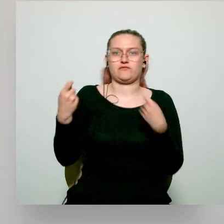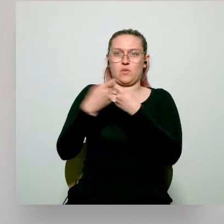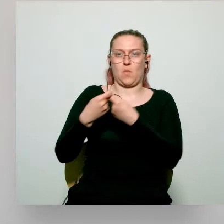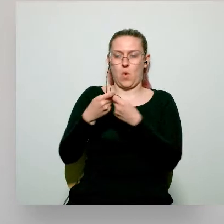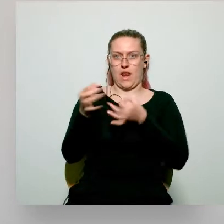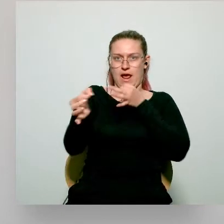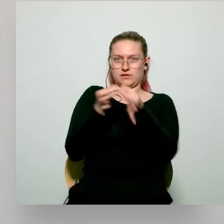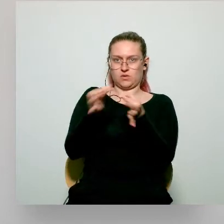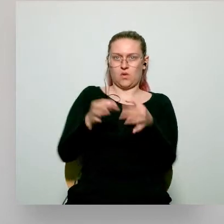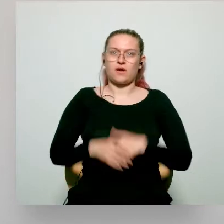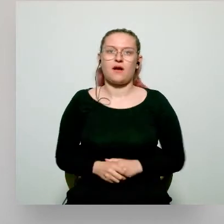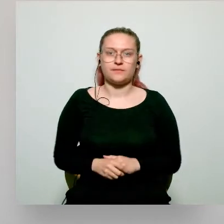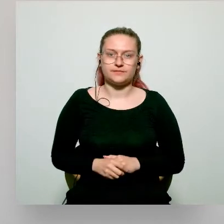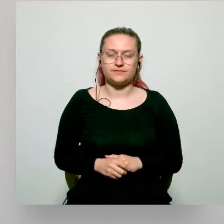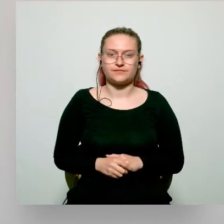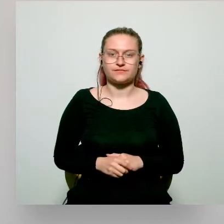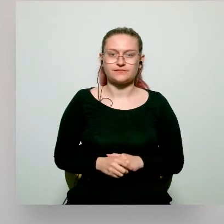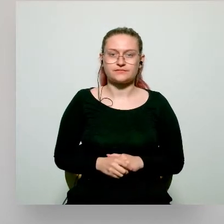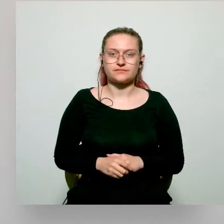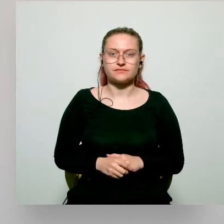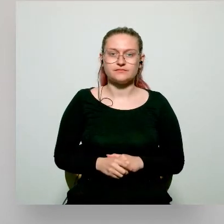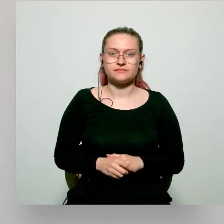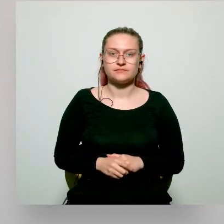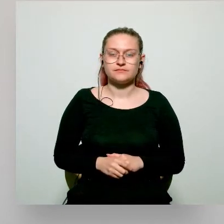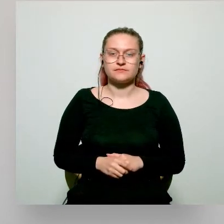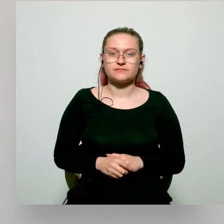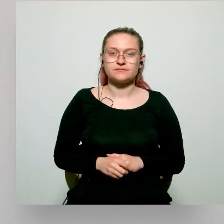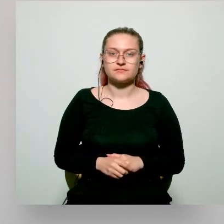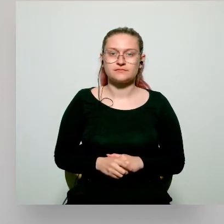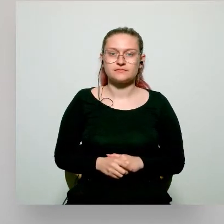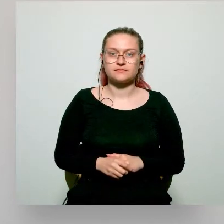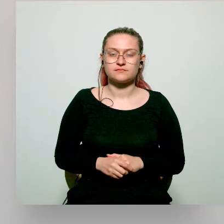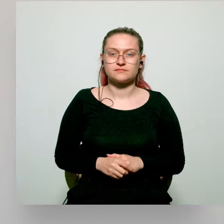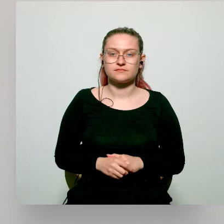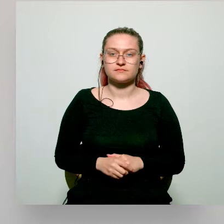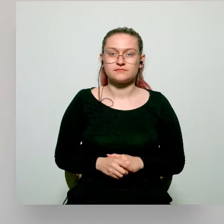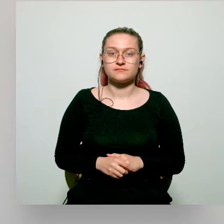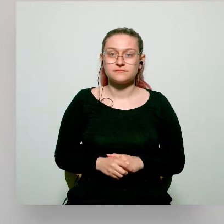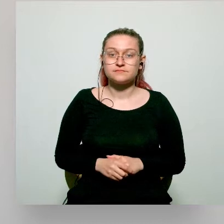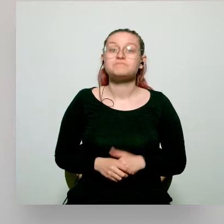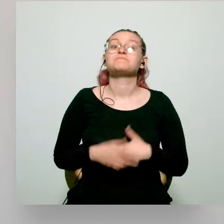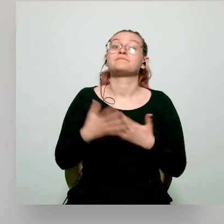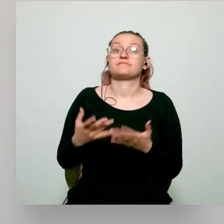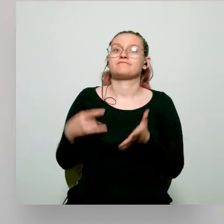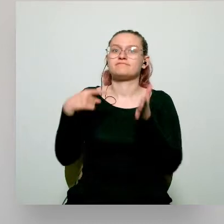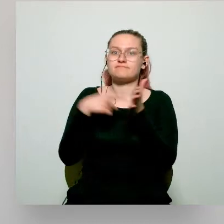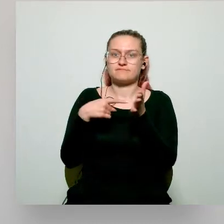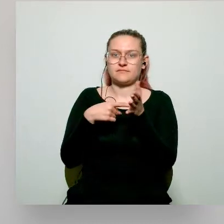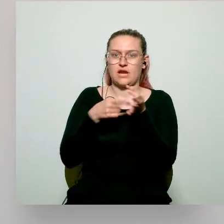niż wreszcie Ukrainy. Właśnie jak te doświadczenia